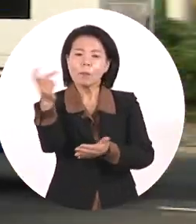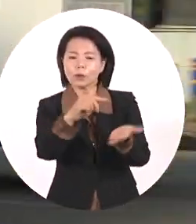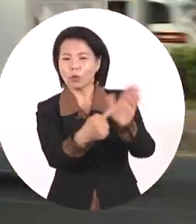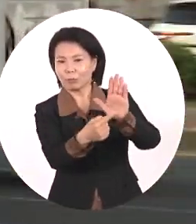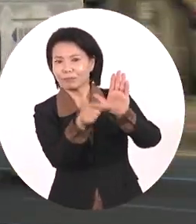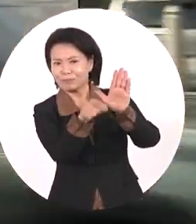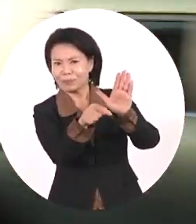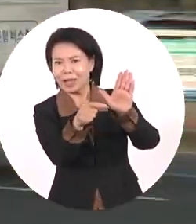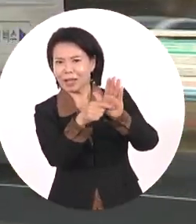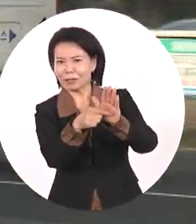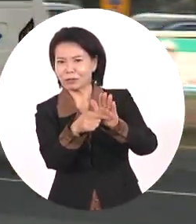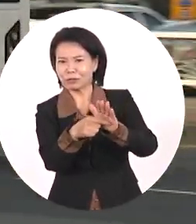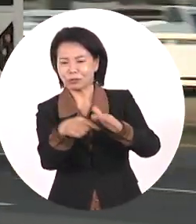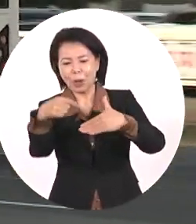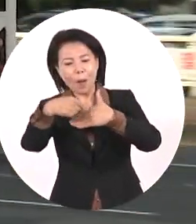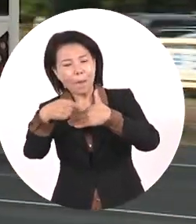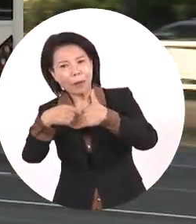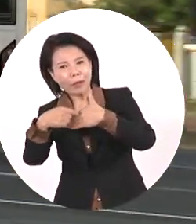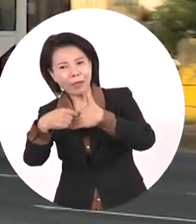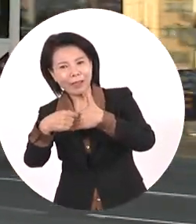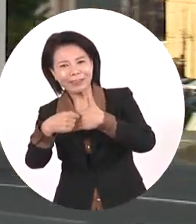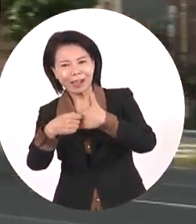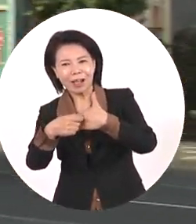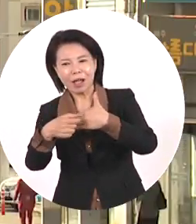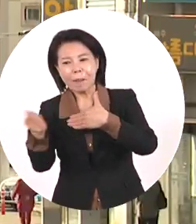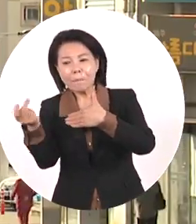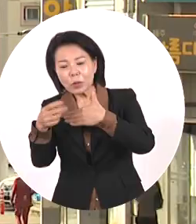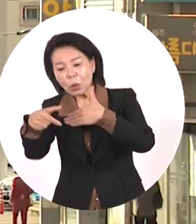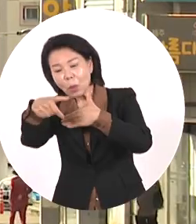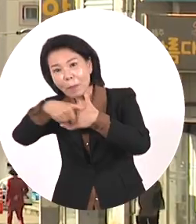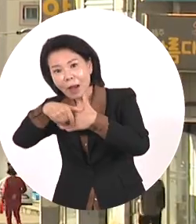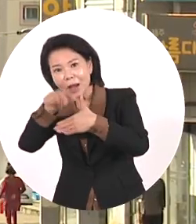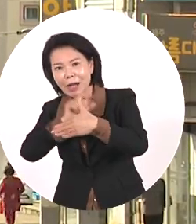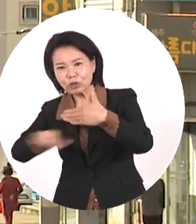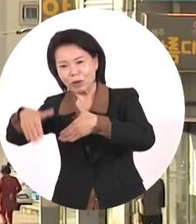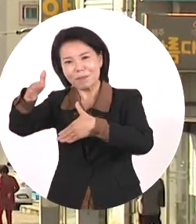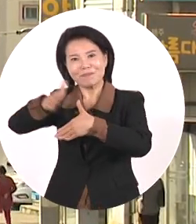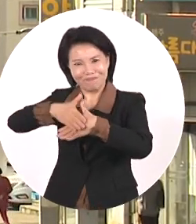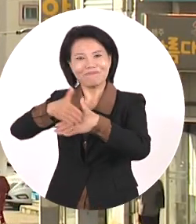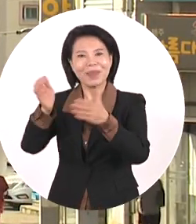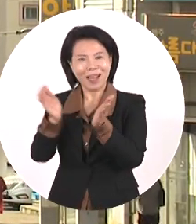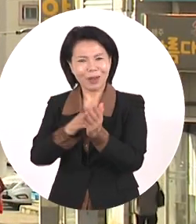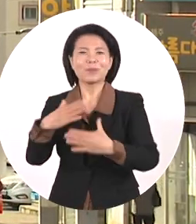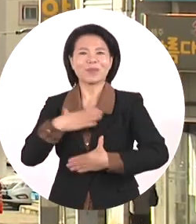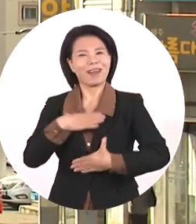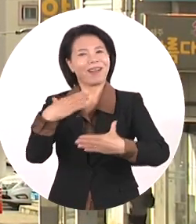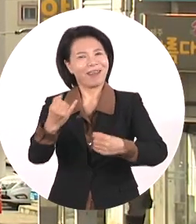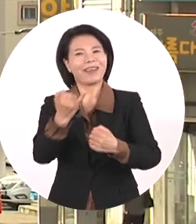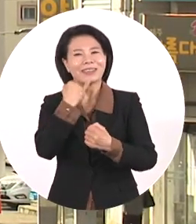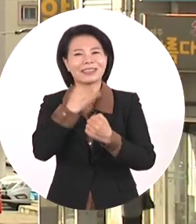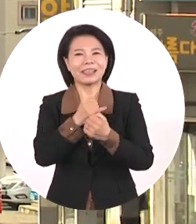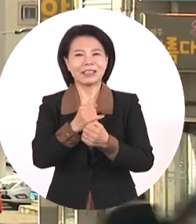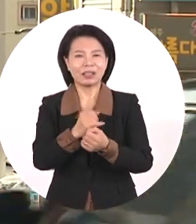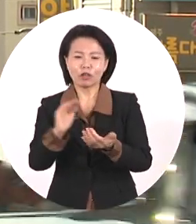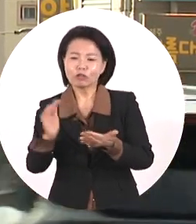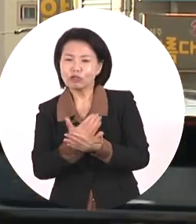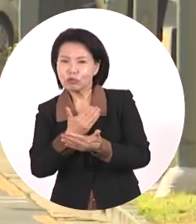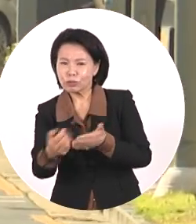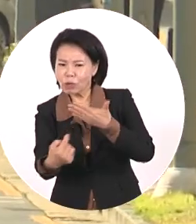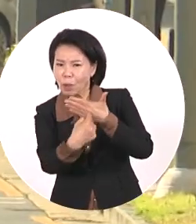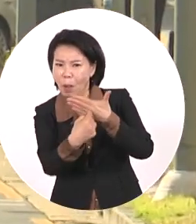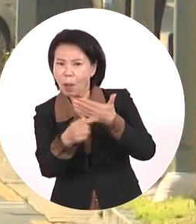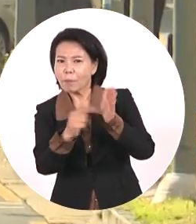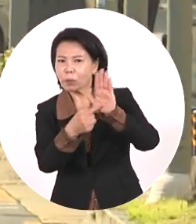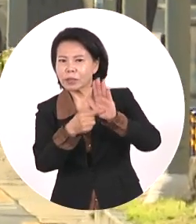표시하고 노선 식별을 돕기 위해 버스 외부에 노선 번호를 추가 부착했는데요. 노선 구분